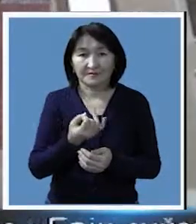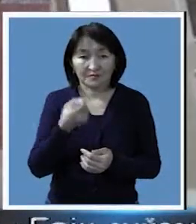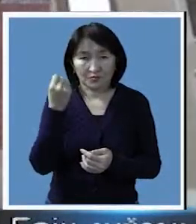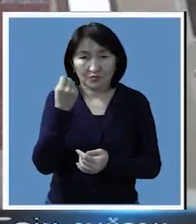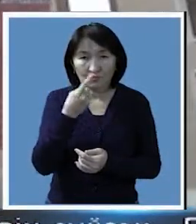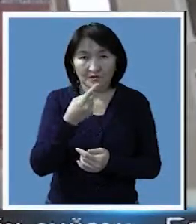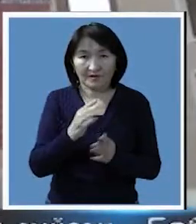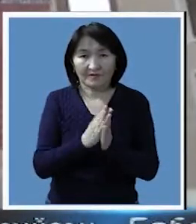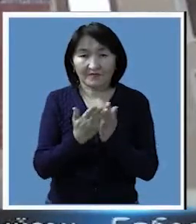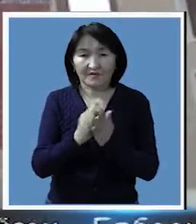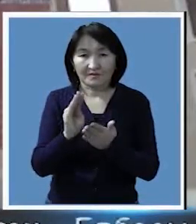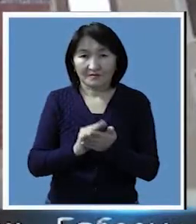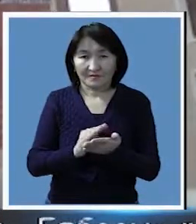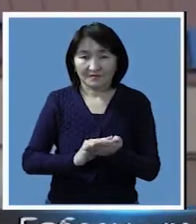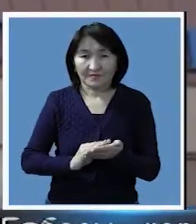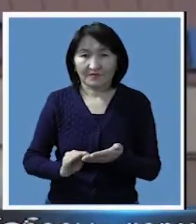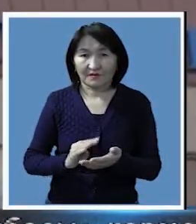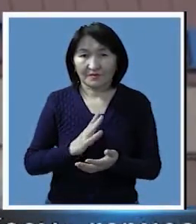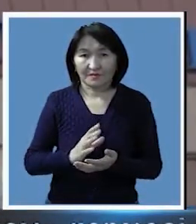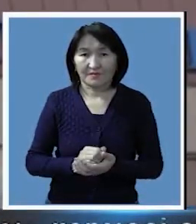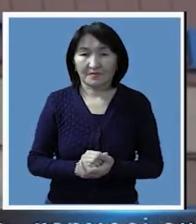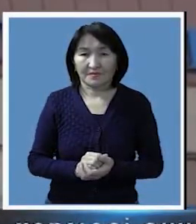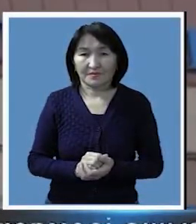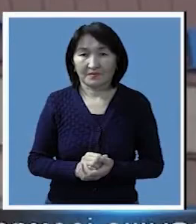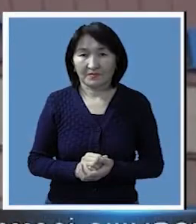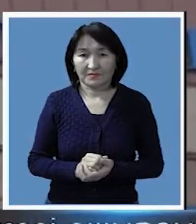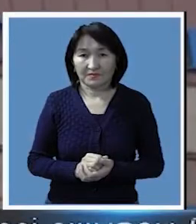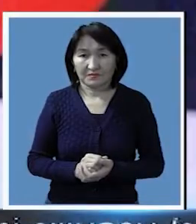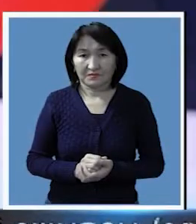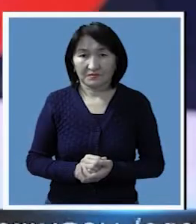Меруерт Тоқмолдаева, Аймырза Кәленбаев, Ардақ Махатов, 77 News.